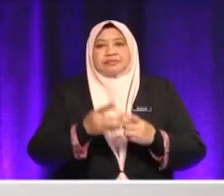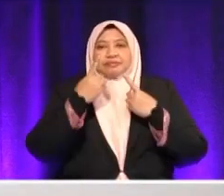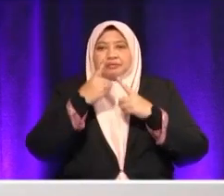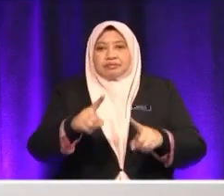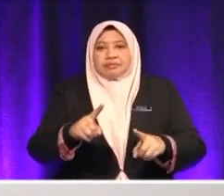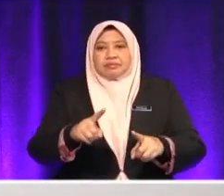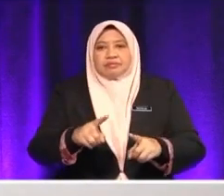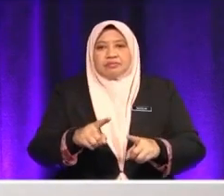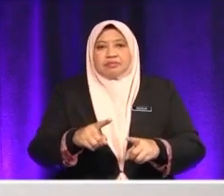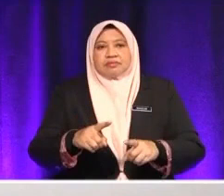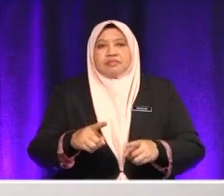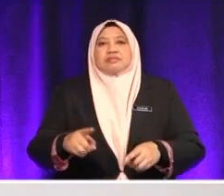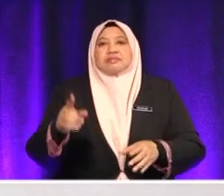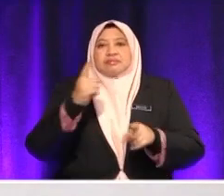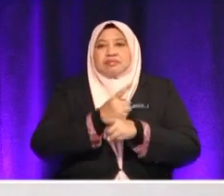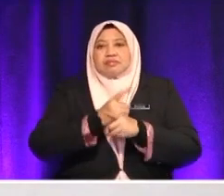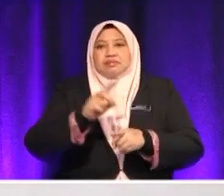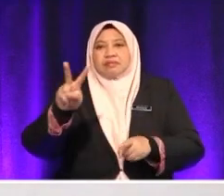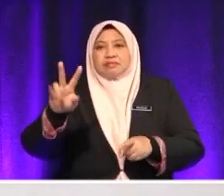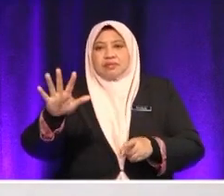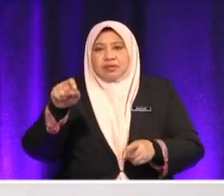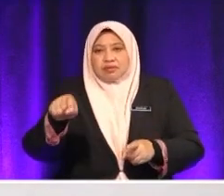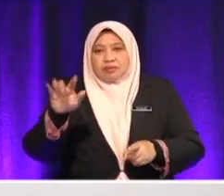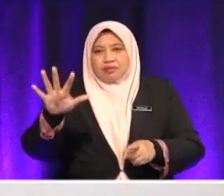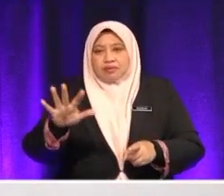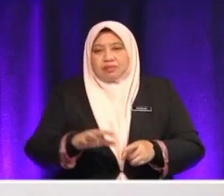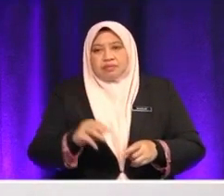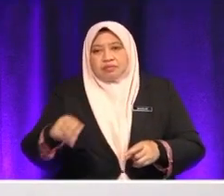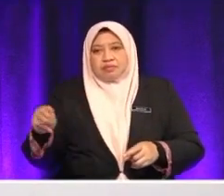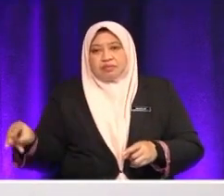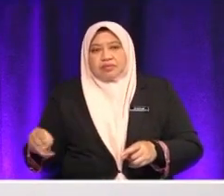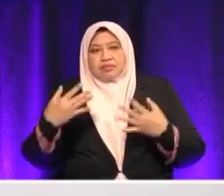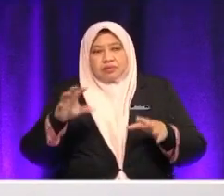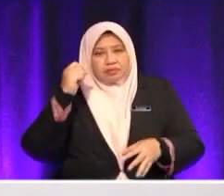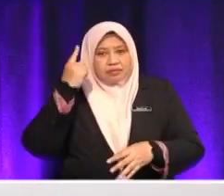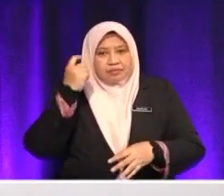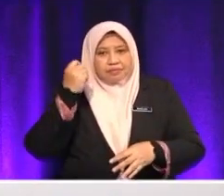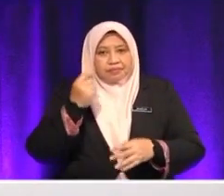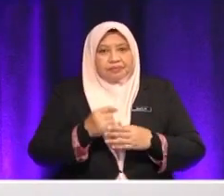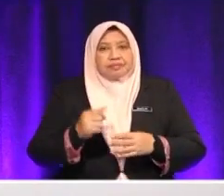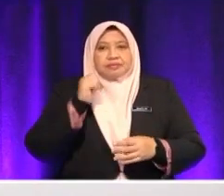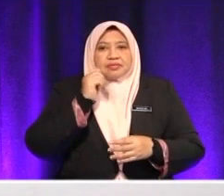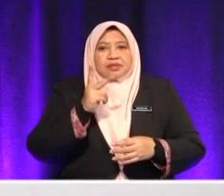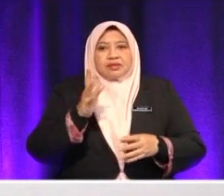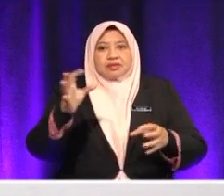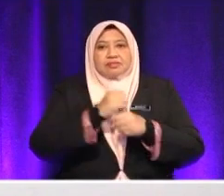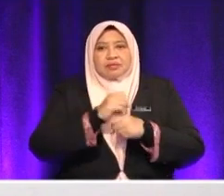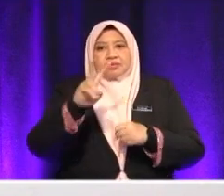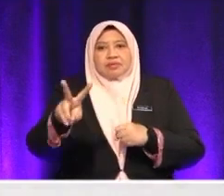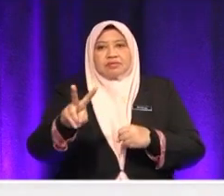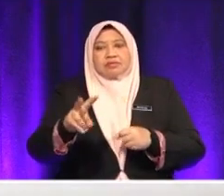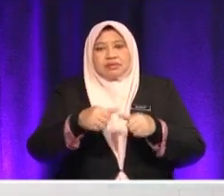jawabannya adalah betul 25 20 hari dan Atika dapat 2 stiker